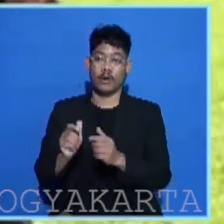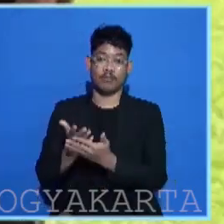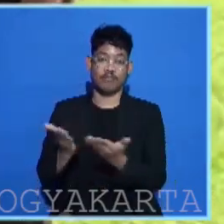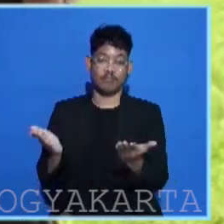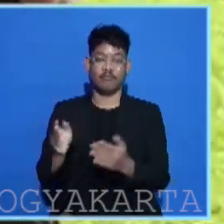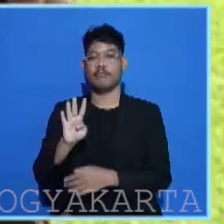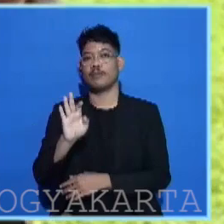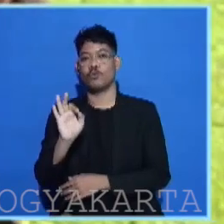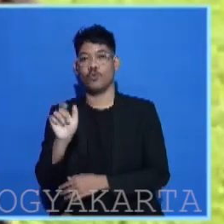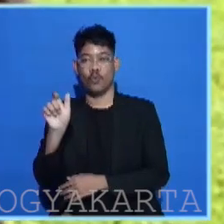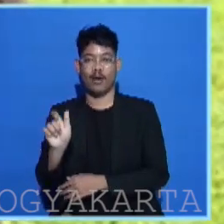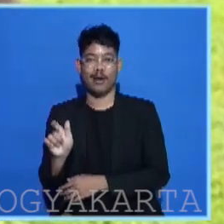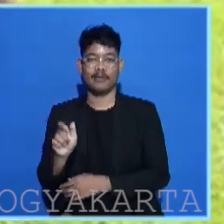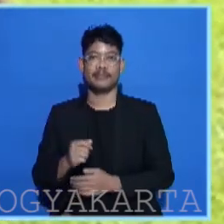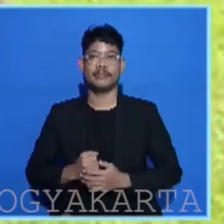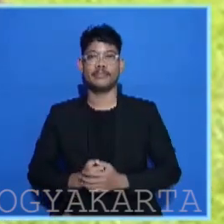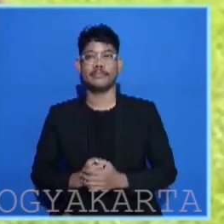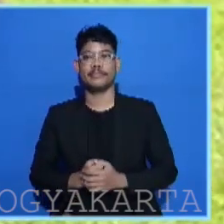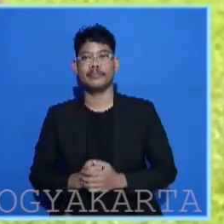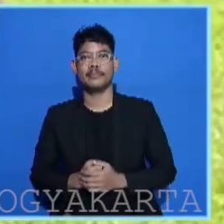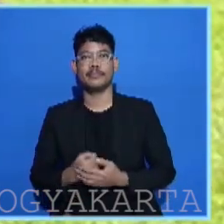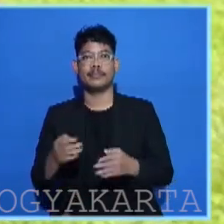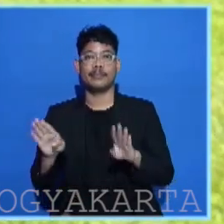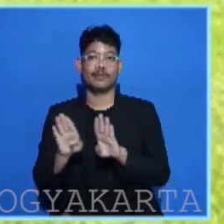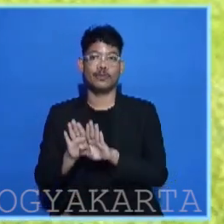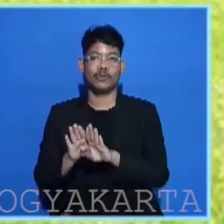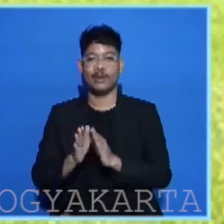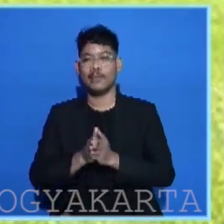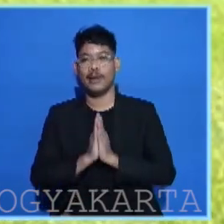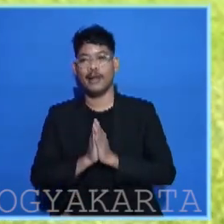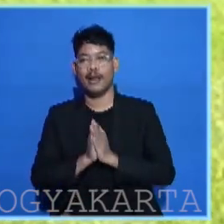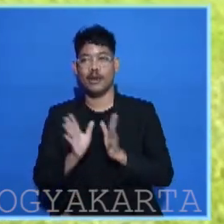maksimal masyarakat pada hari libur Lebaran diharapkan mencapai 60 orang.